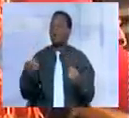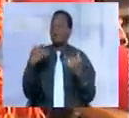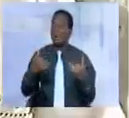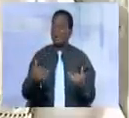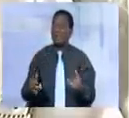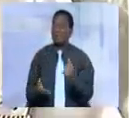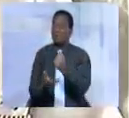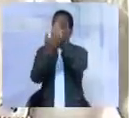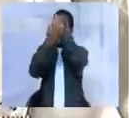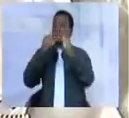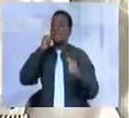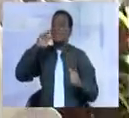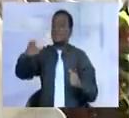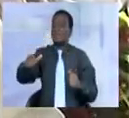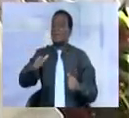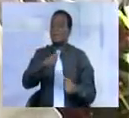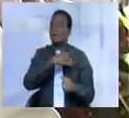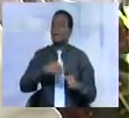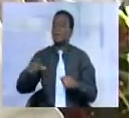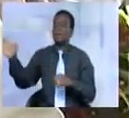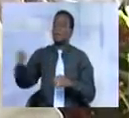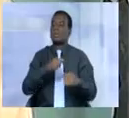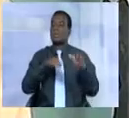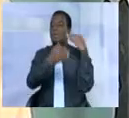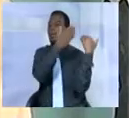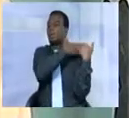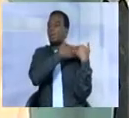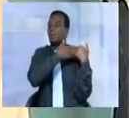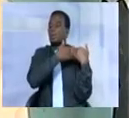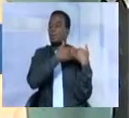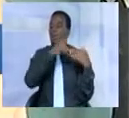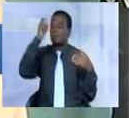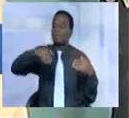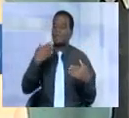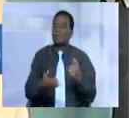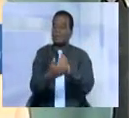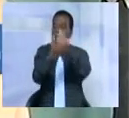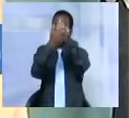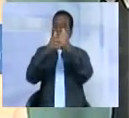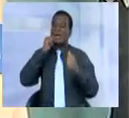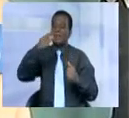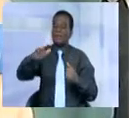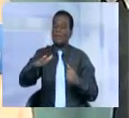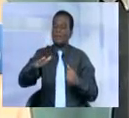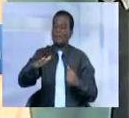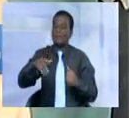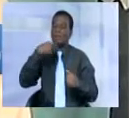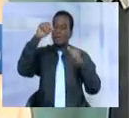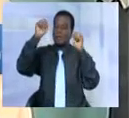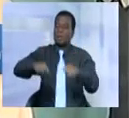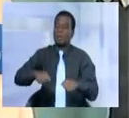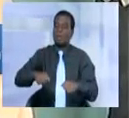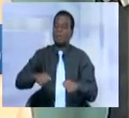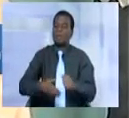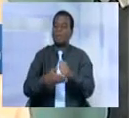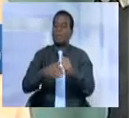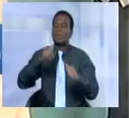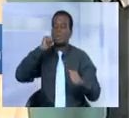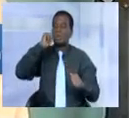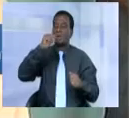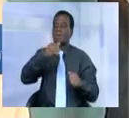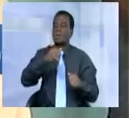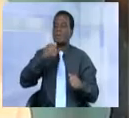d'aider ces braves femmes de Tengrela à se prendre en charge. Il fallait d'abord aider la femme rurale pour qu'elle puisse scolariser sa fille et